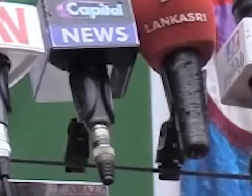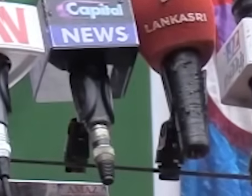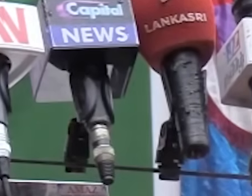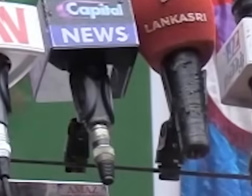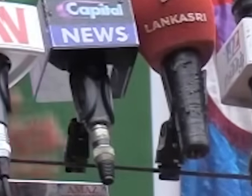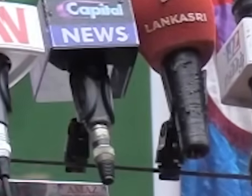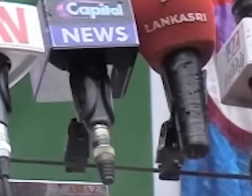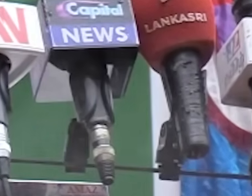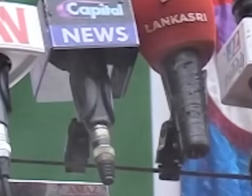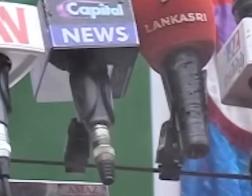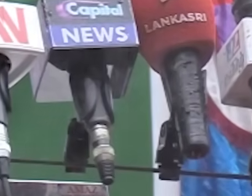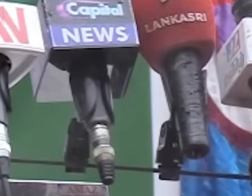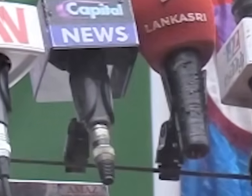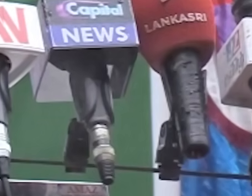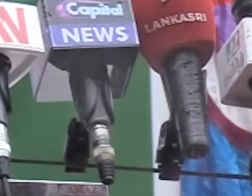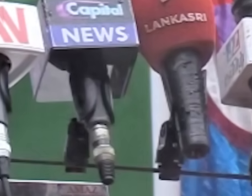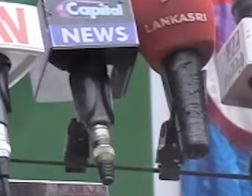அரசியல்